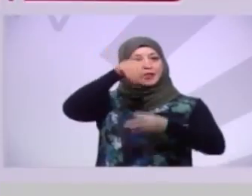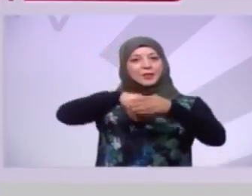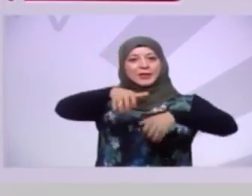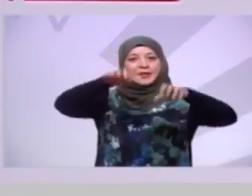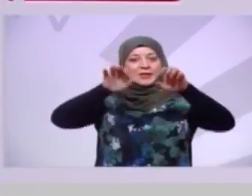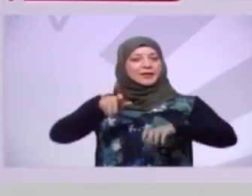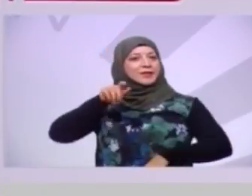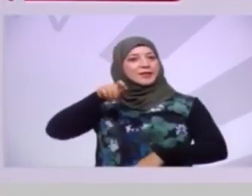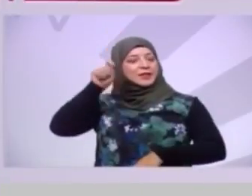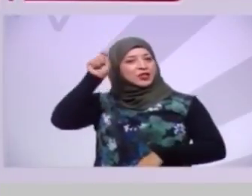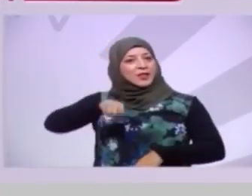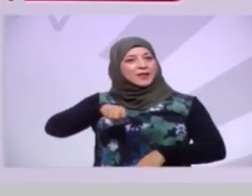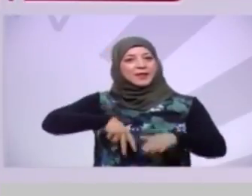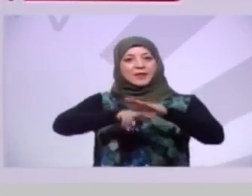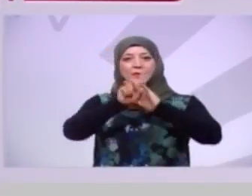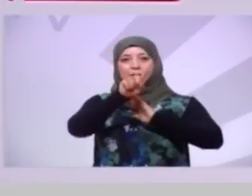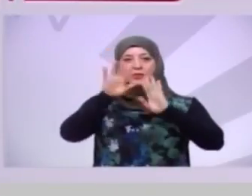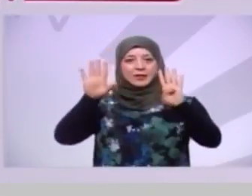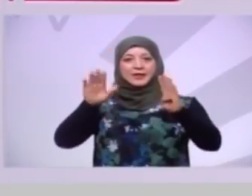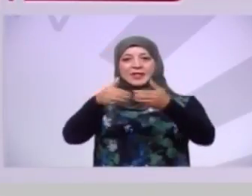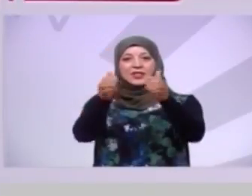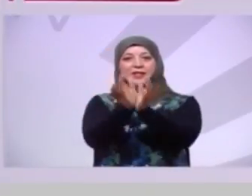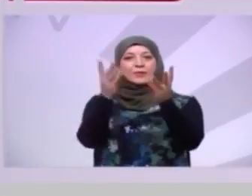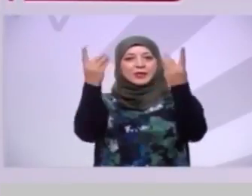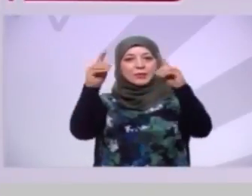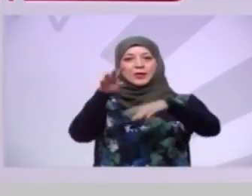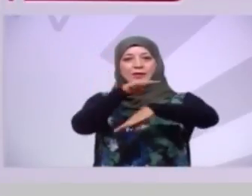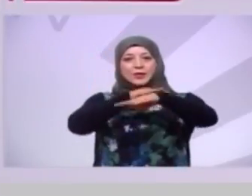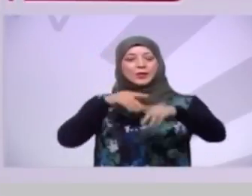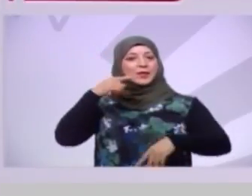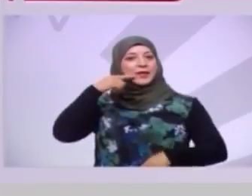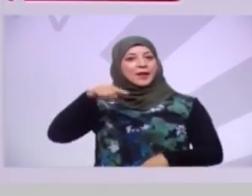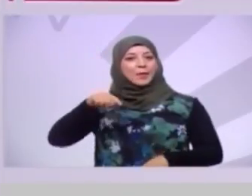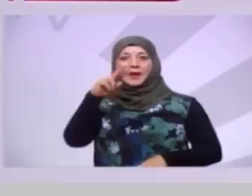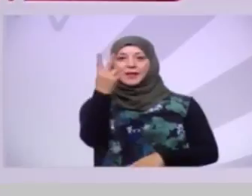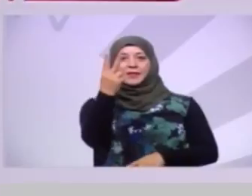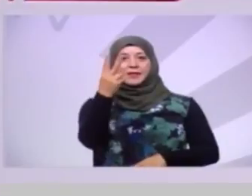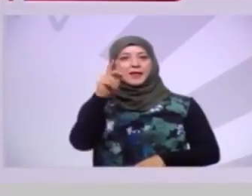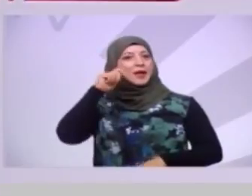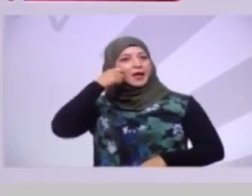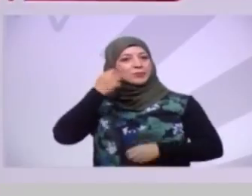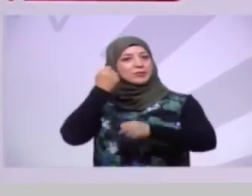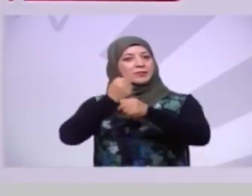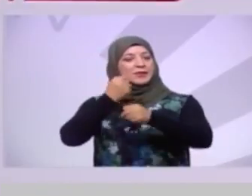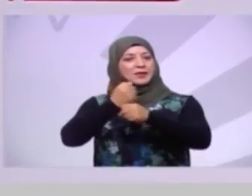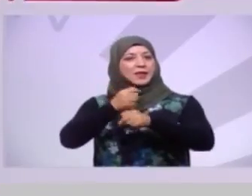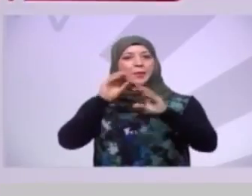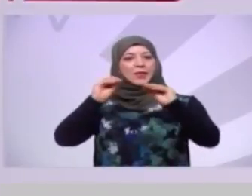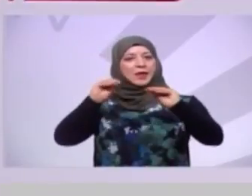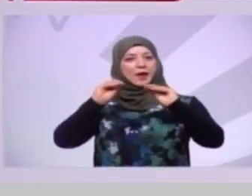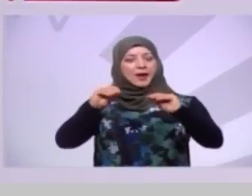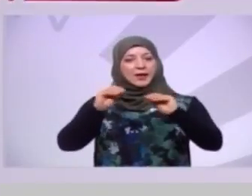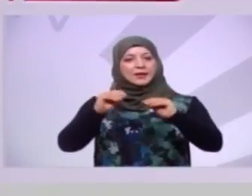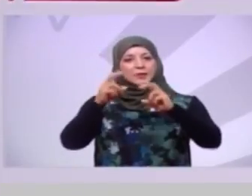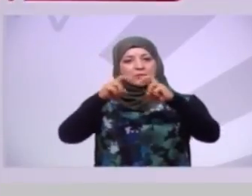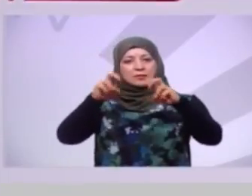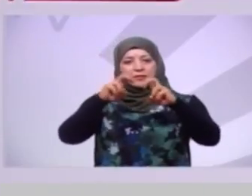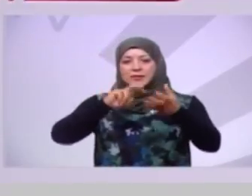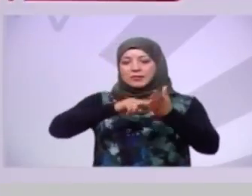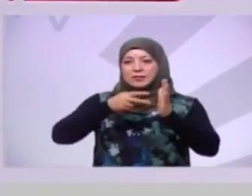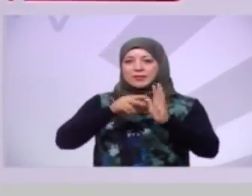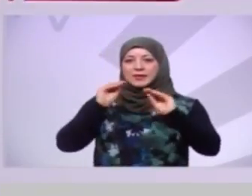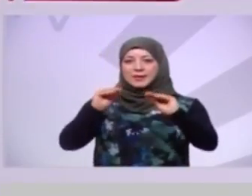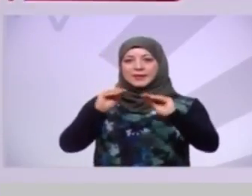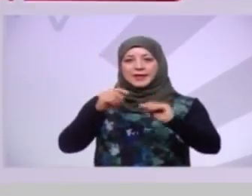2019 عن حزب التيار الديمقراطي دائره نابل اثنين رجل التعليم لدراسه التربويه متفق نحن